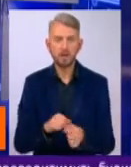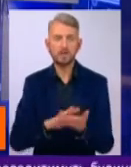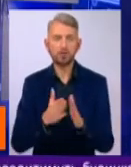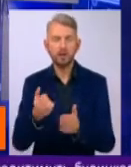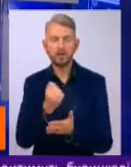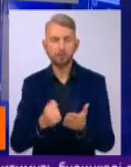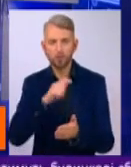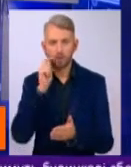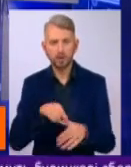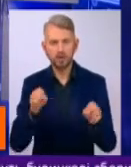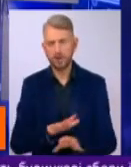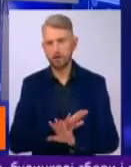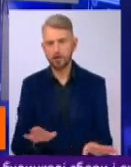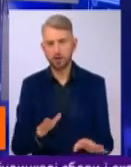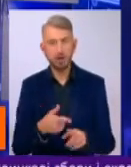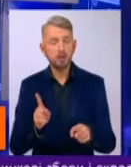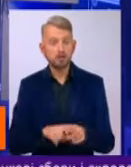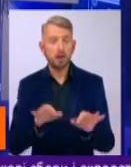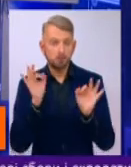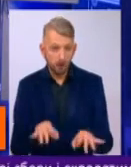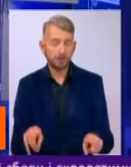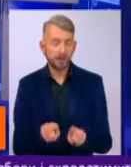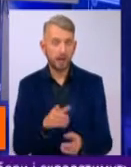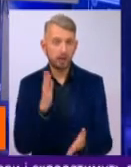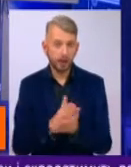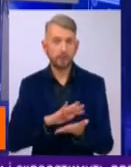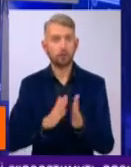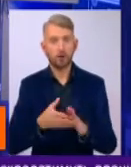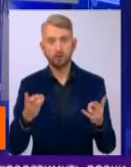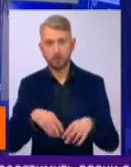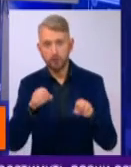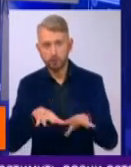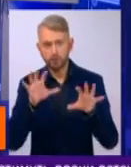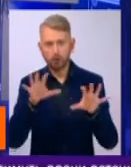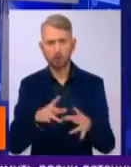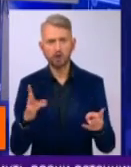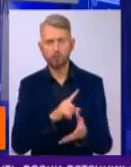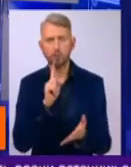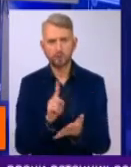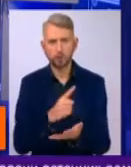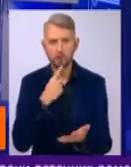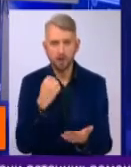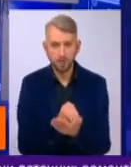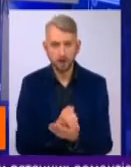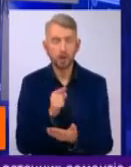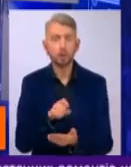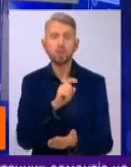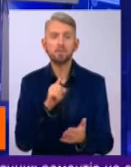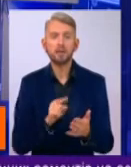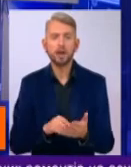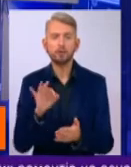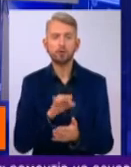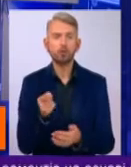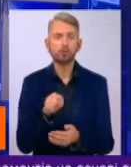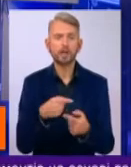зброї в країні не врегульована. Це правда, так дійсно є. Ситуацію треба врегульовувати, закон треба обов'язково приймати, але тут стоїть питання відносно